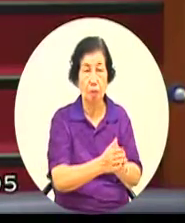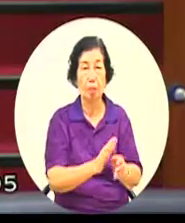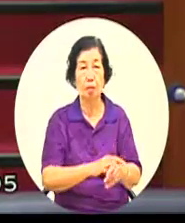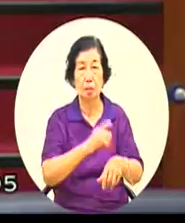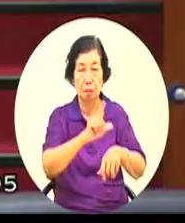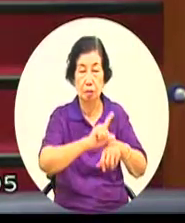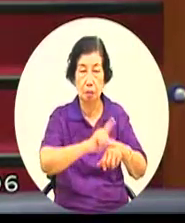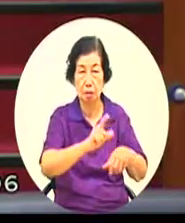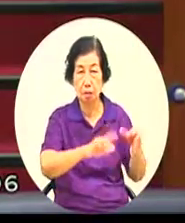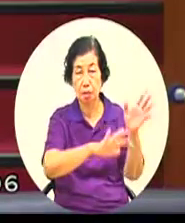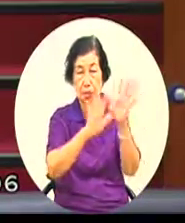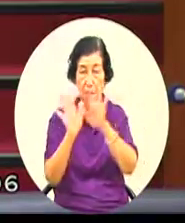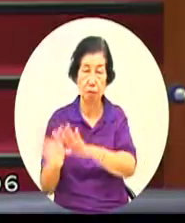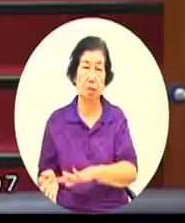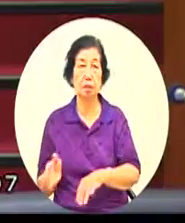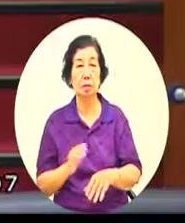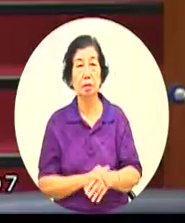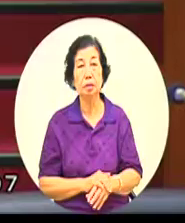们冈卡纳姆